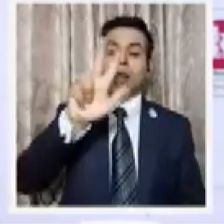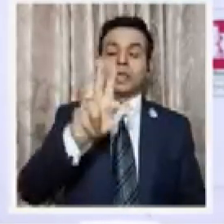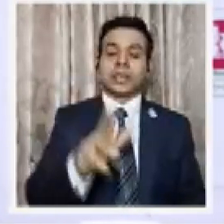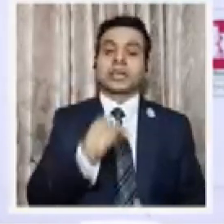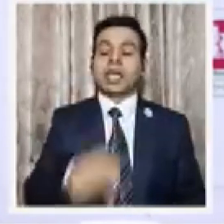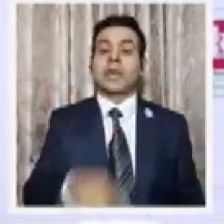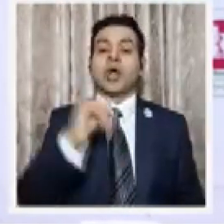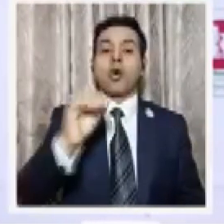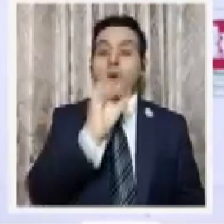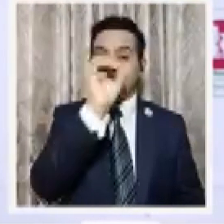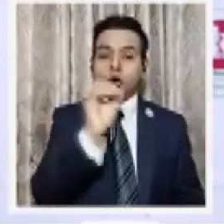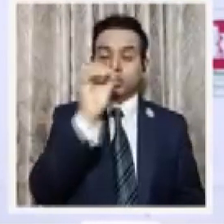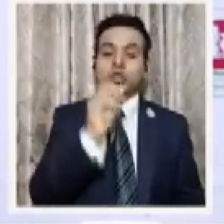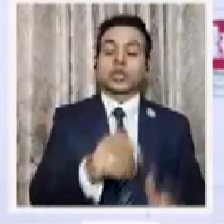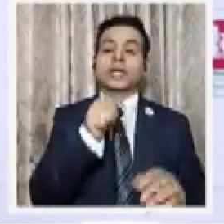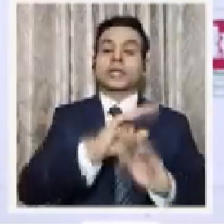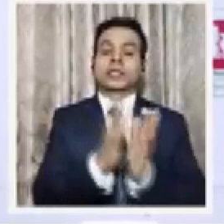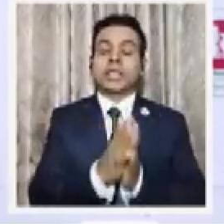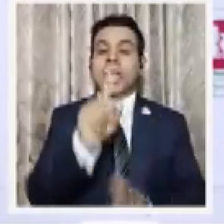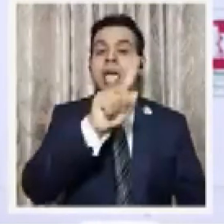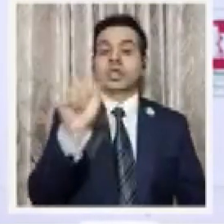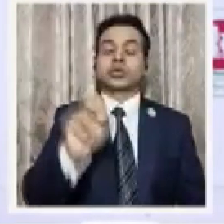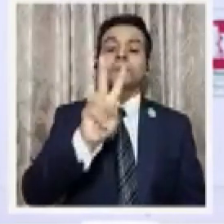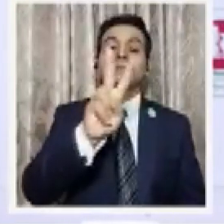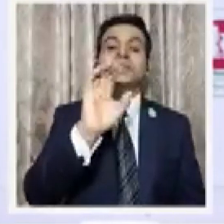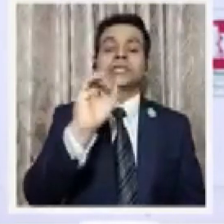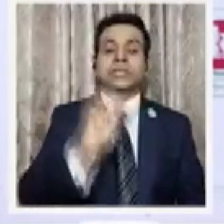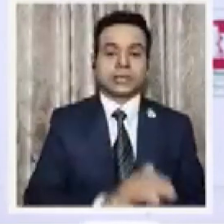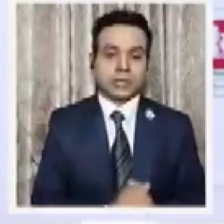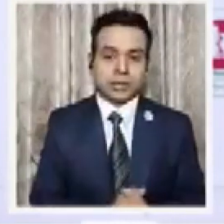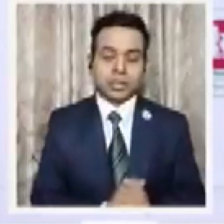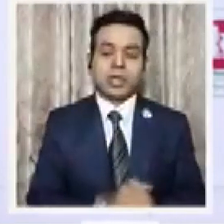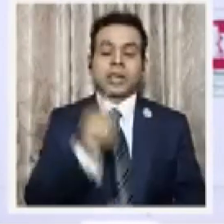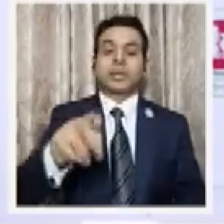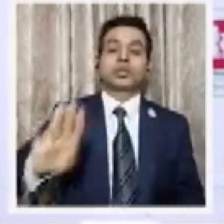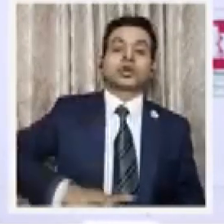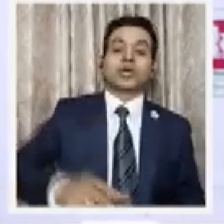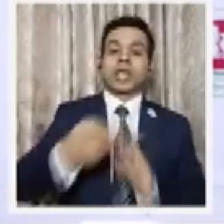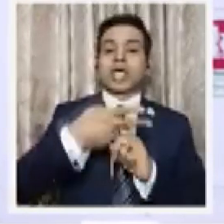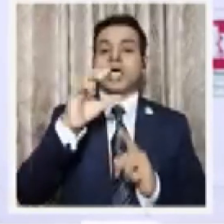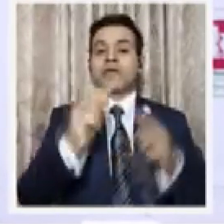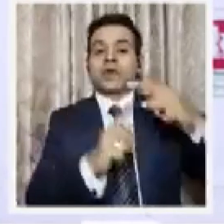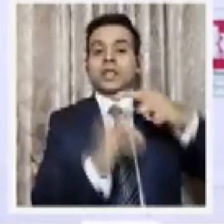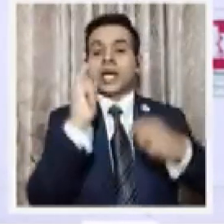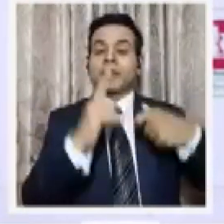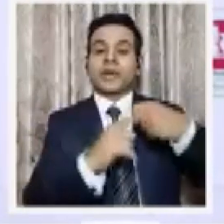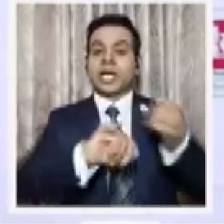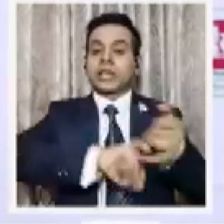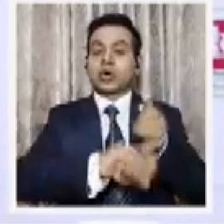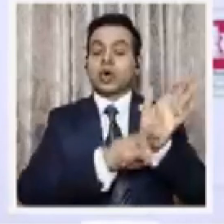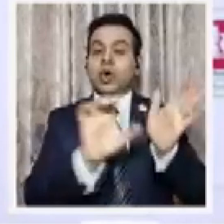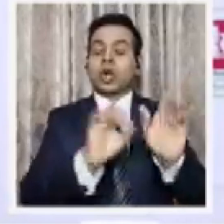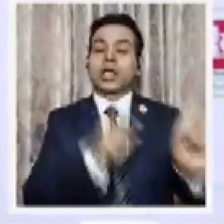12352। সারা দেশে হাইফ্লো ন্যাজাল ক্যানুলার সংখ্যা 308। সারা দেশে অক্সিজেন কনসেন্ট্রেটরের সংখ্যা